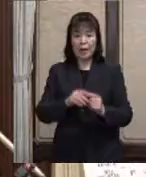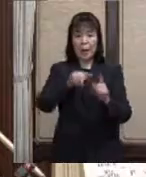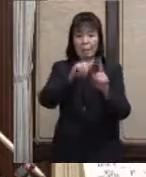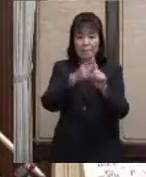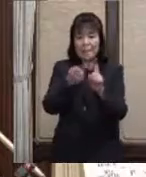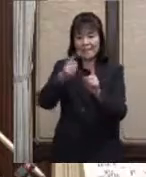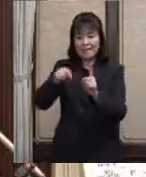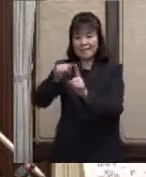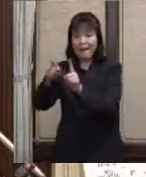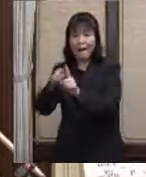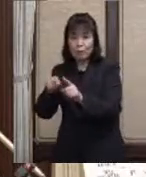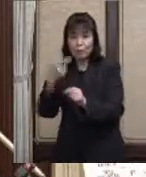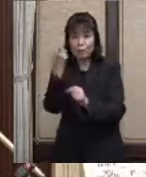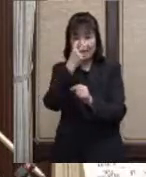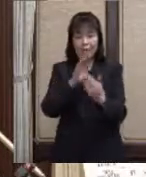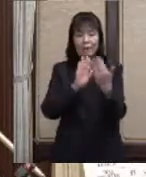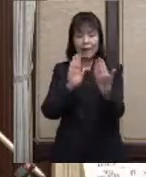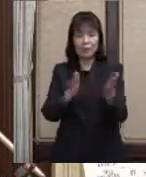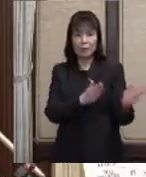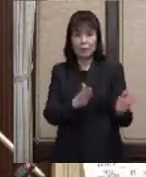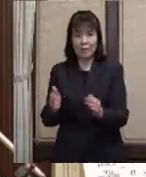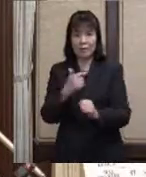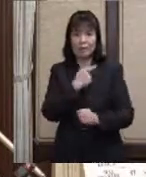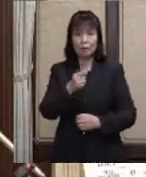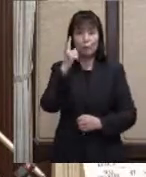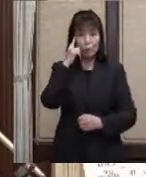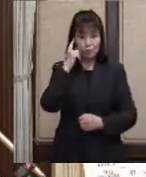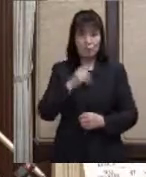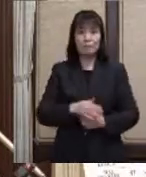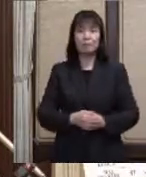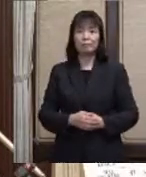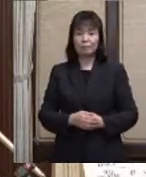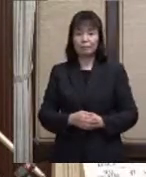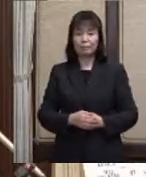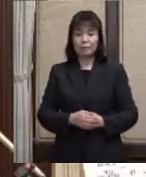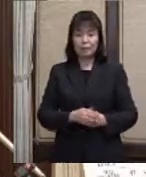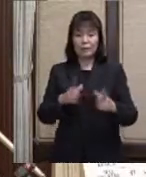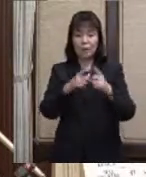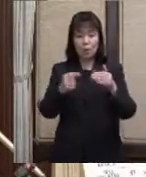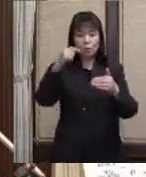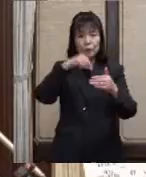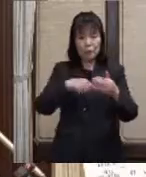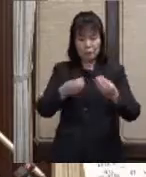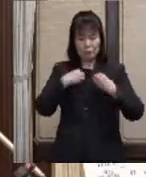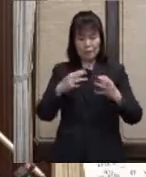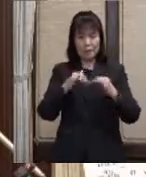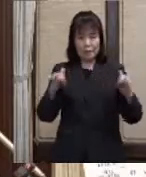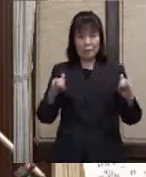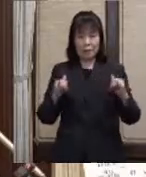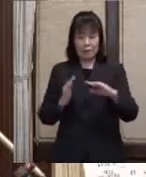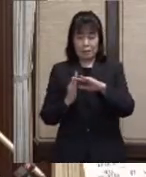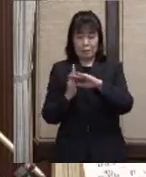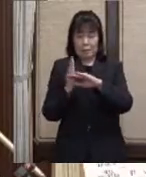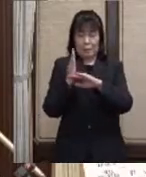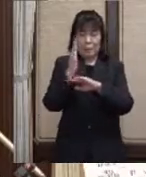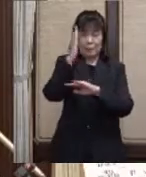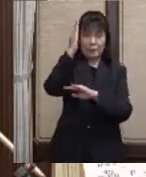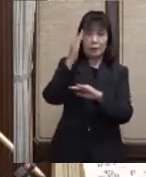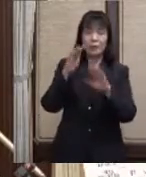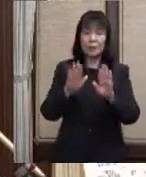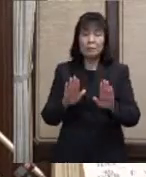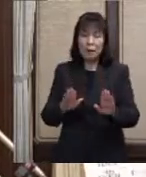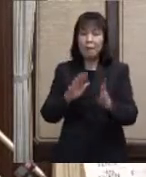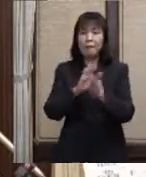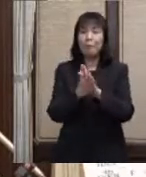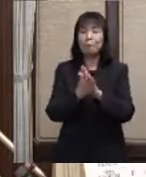PCR 検査の対象についてちょっと整理をさせていただきたいと思います。国内での感染者が大幅に拡大して、本県